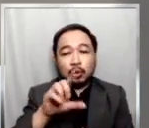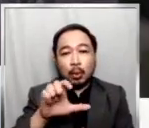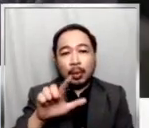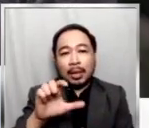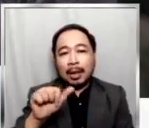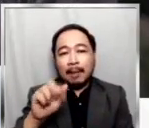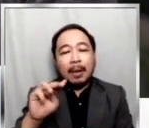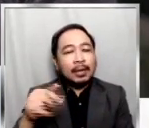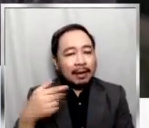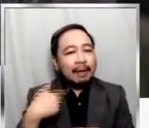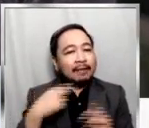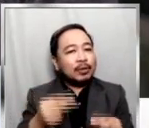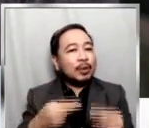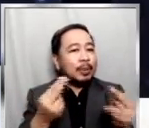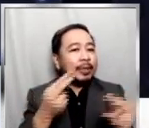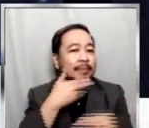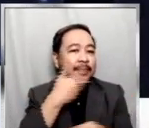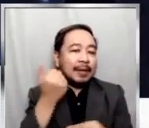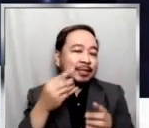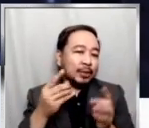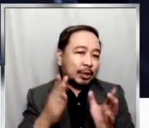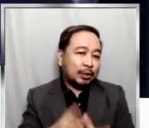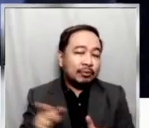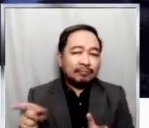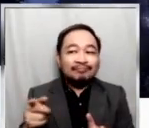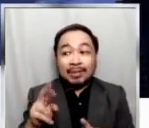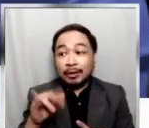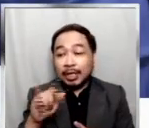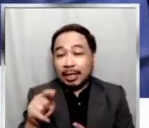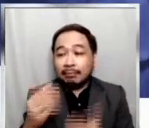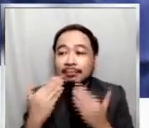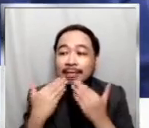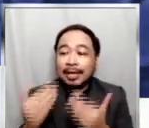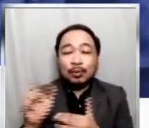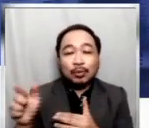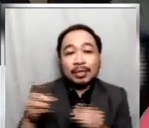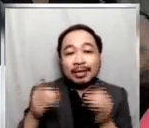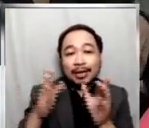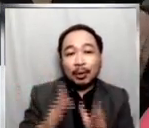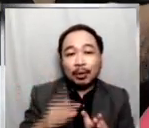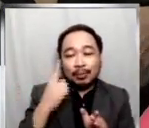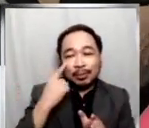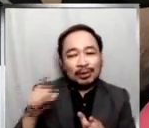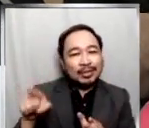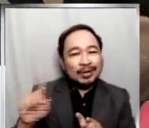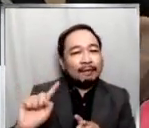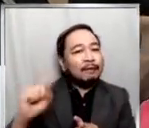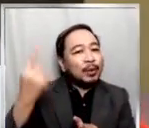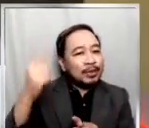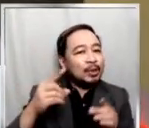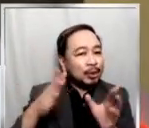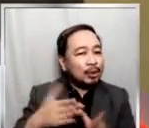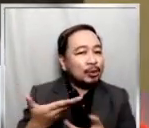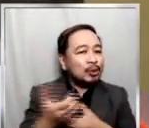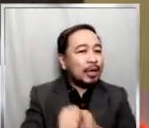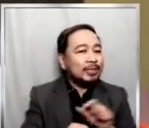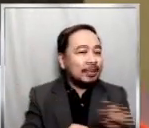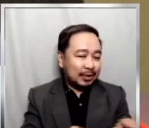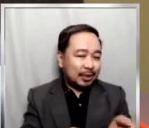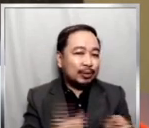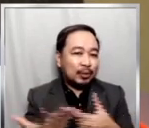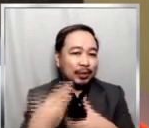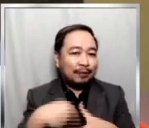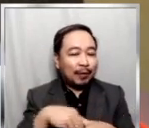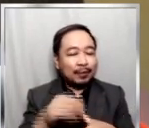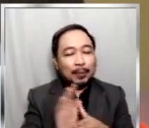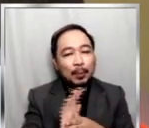Feature. Malaki ang pasasalamat ni Rita kay Direk Joel bilang isa sa mga unang direktor na nagtiwala sa kanya. First ko narinig sa kanya